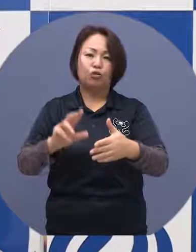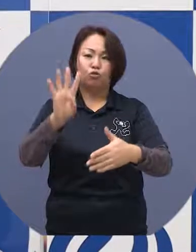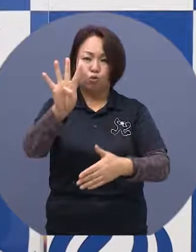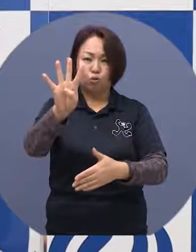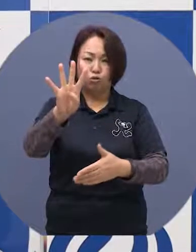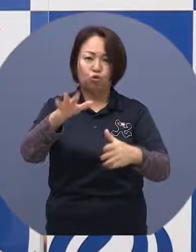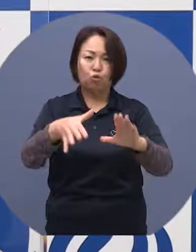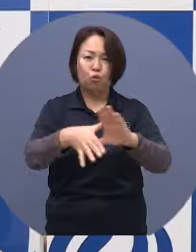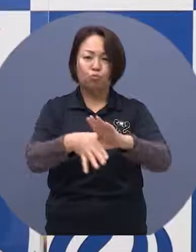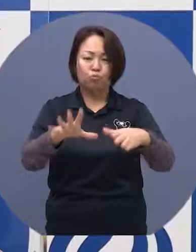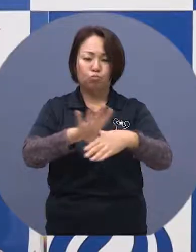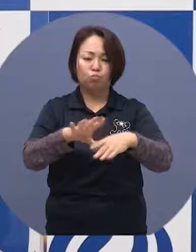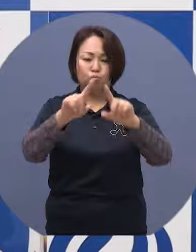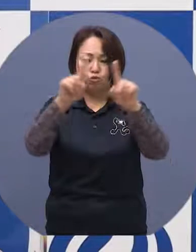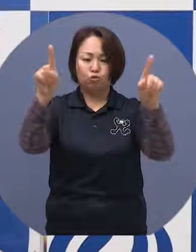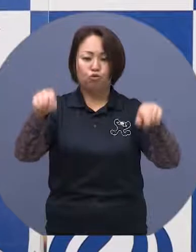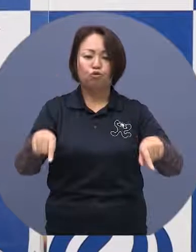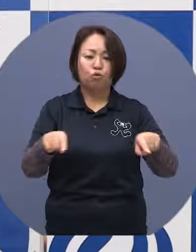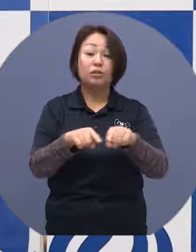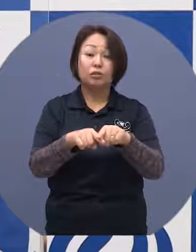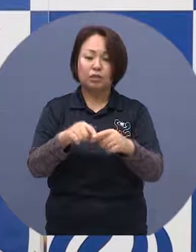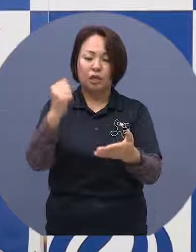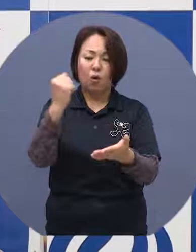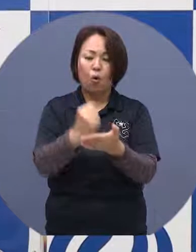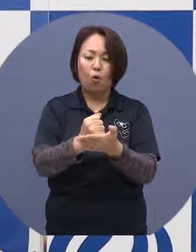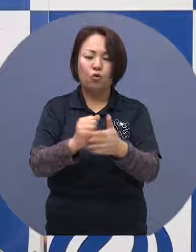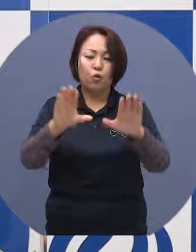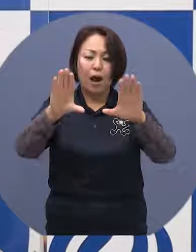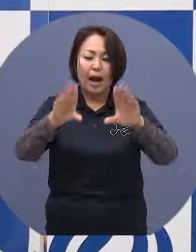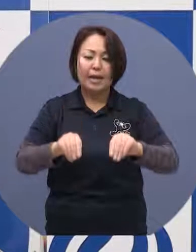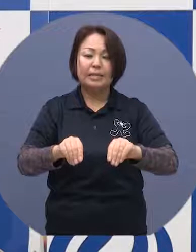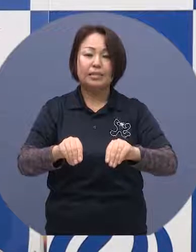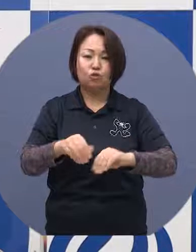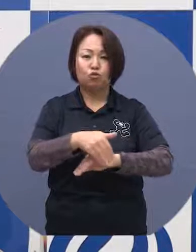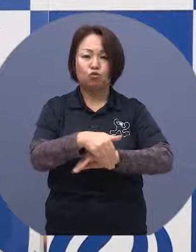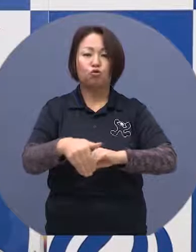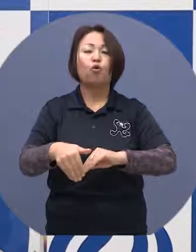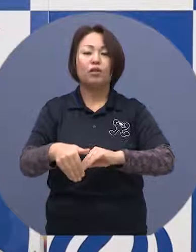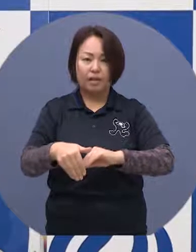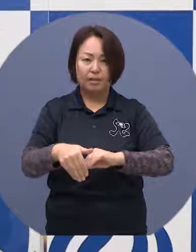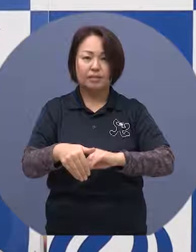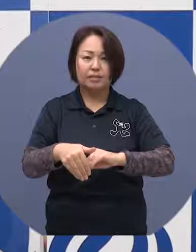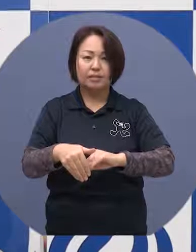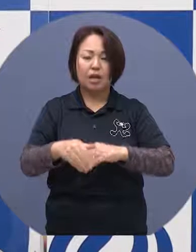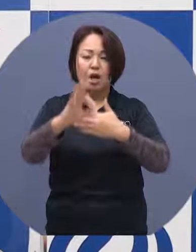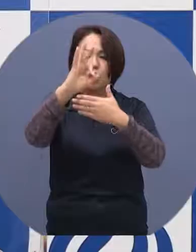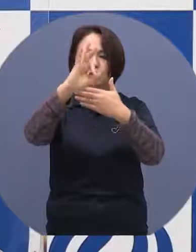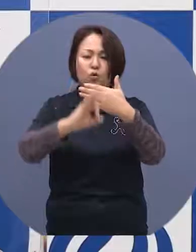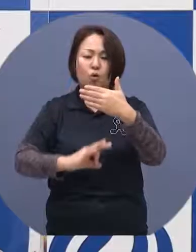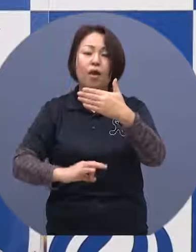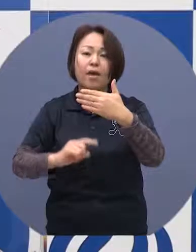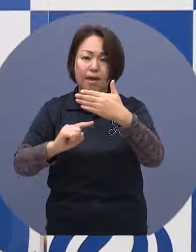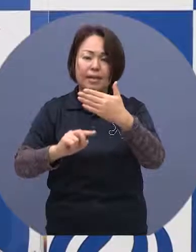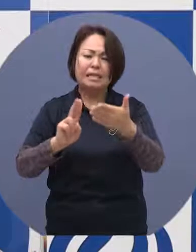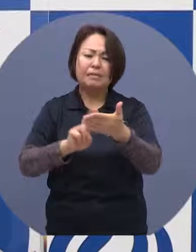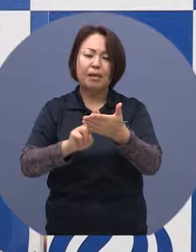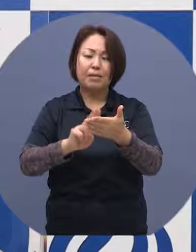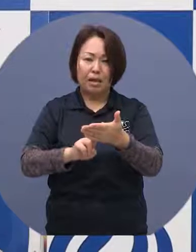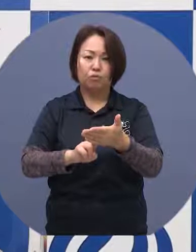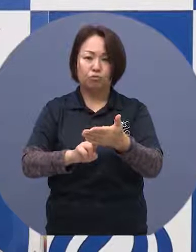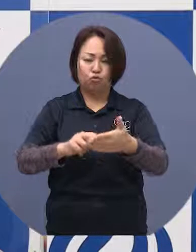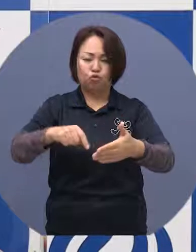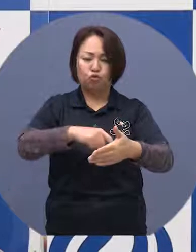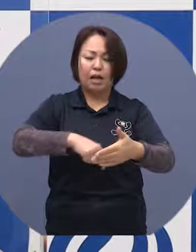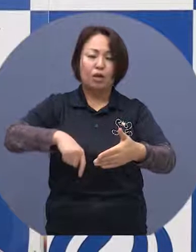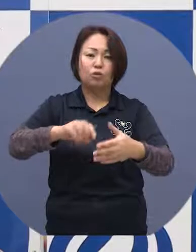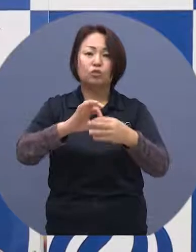ていただく予定としているものでございますこの条例で規定する文書につきましては議会において条例改定を